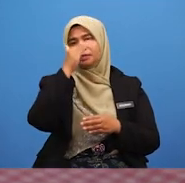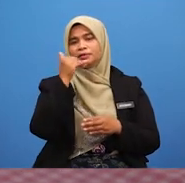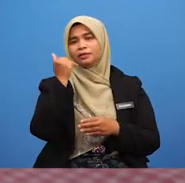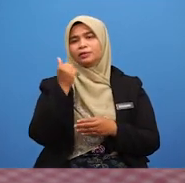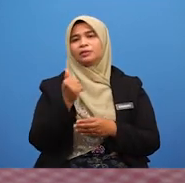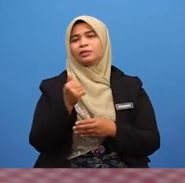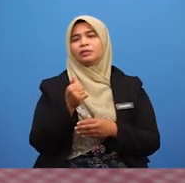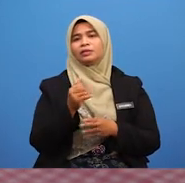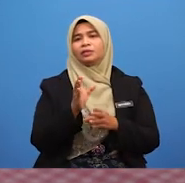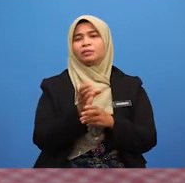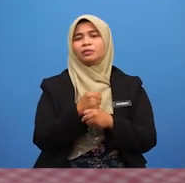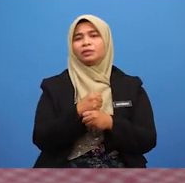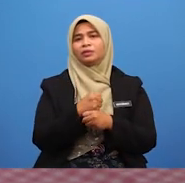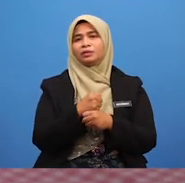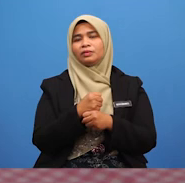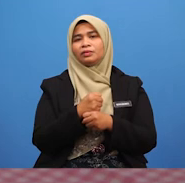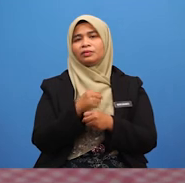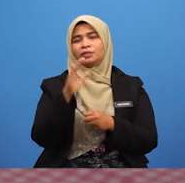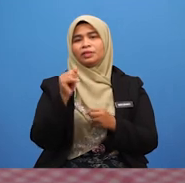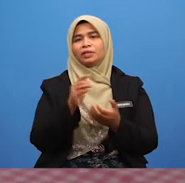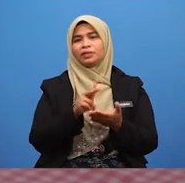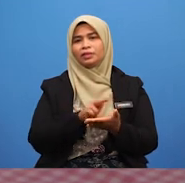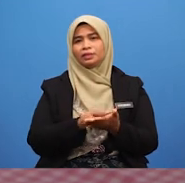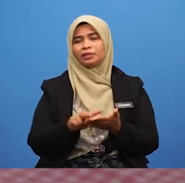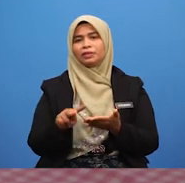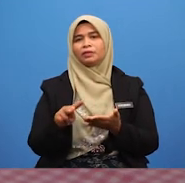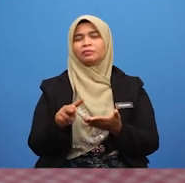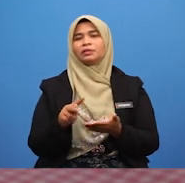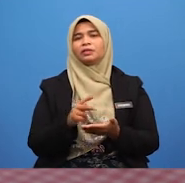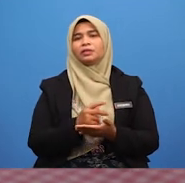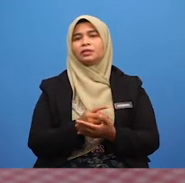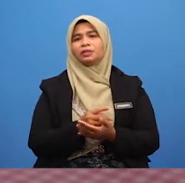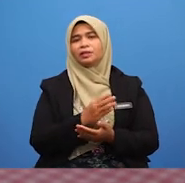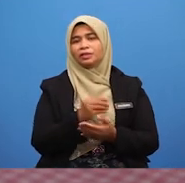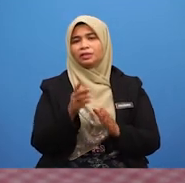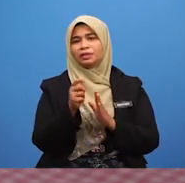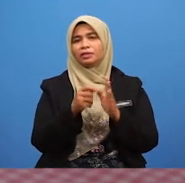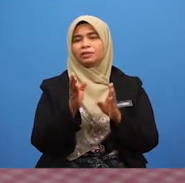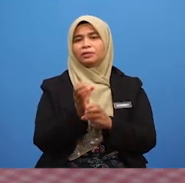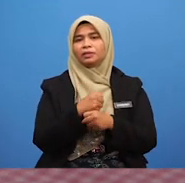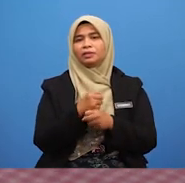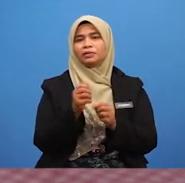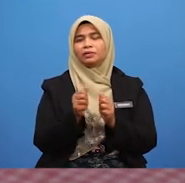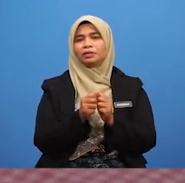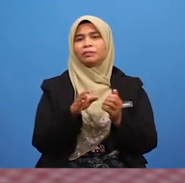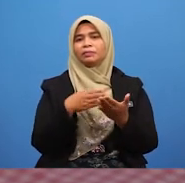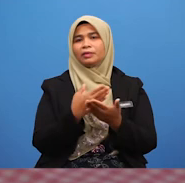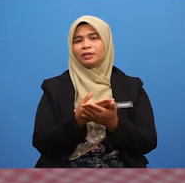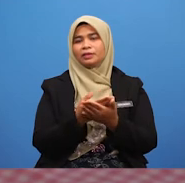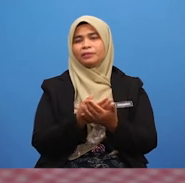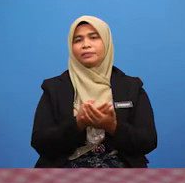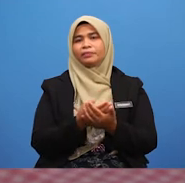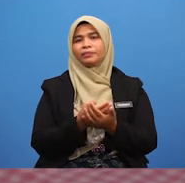cantik. Bentuk lengkungan tu terhasil dengan cantik dan terbentuk dengan elok. Tak